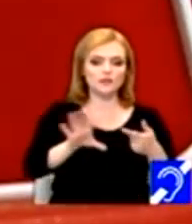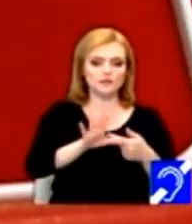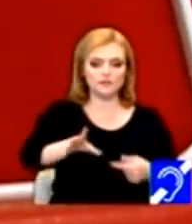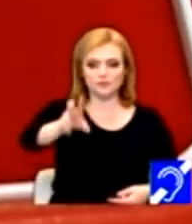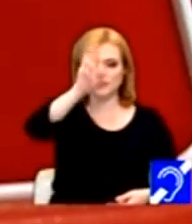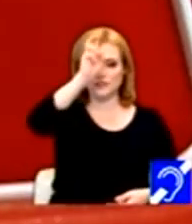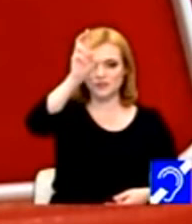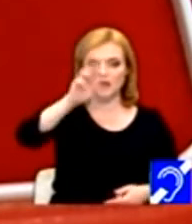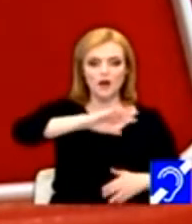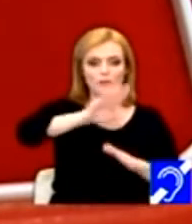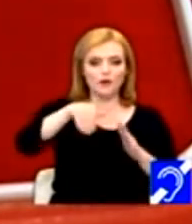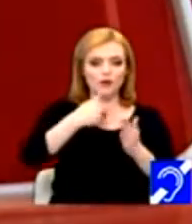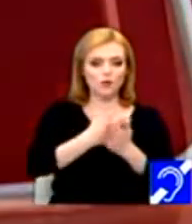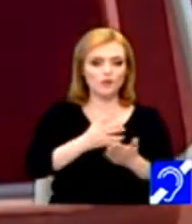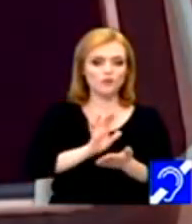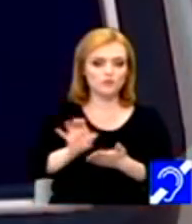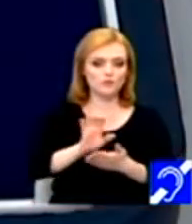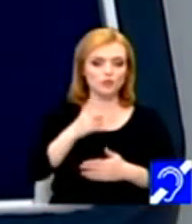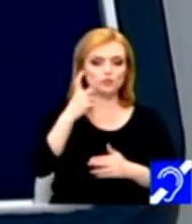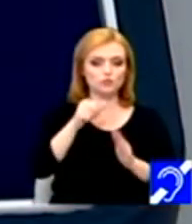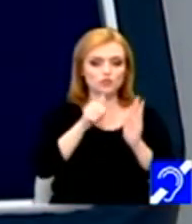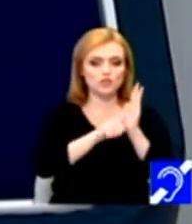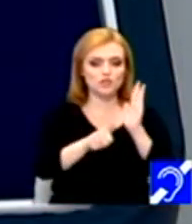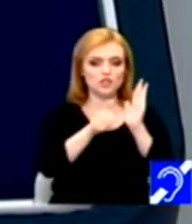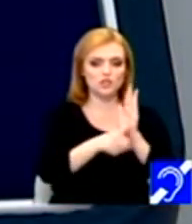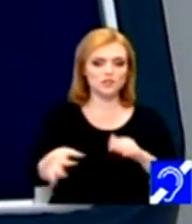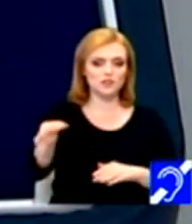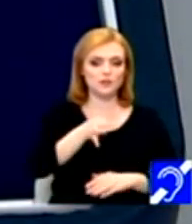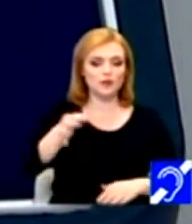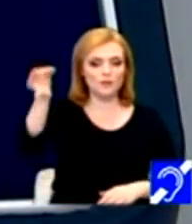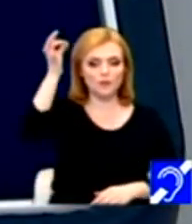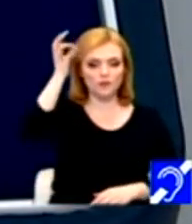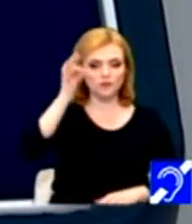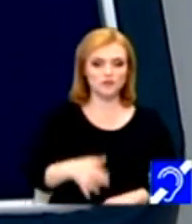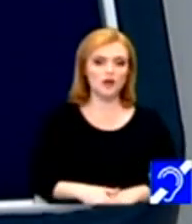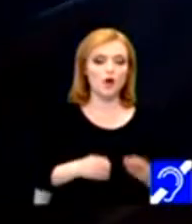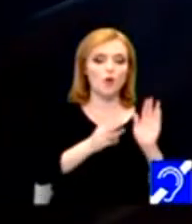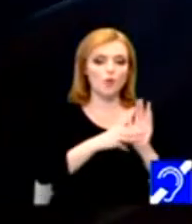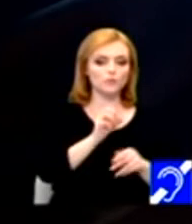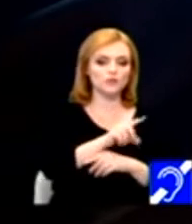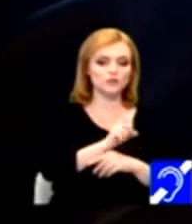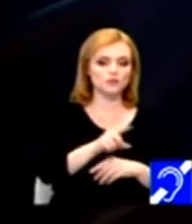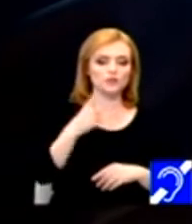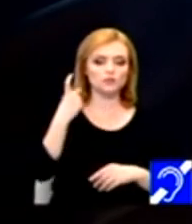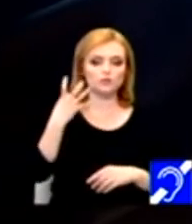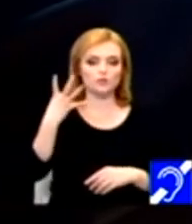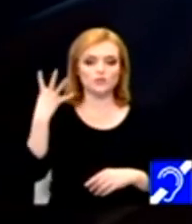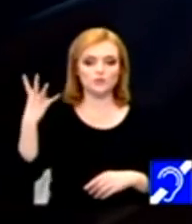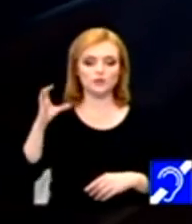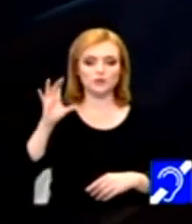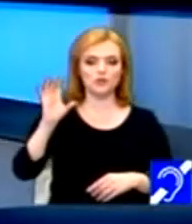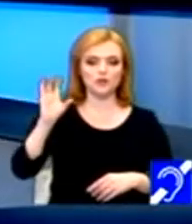fost emise 166 de monede comemorative și jubiliare, dintre care 8 din aur și 144 din